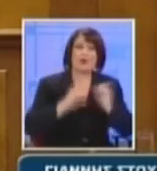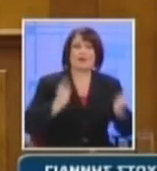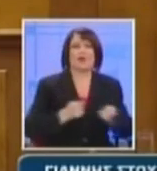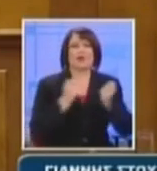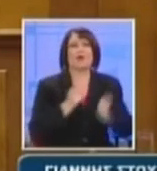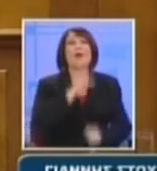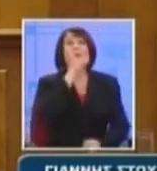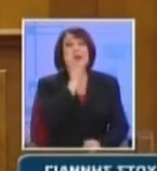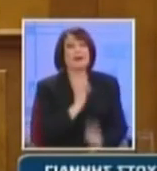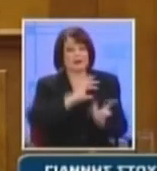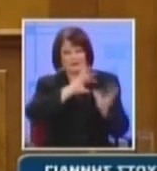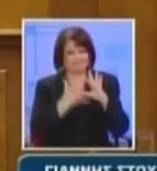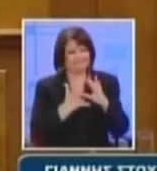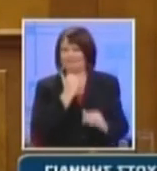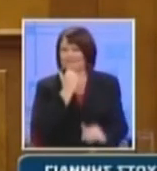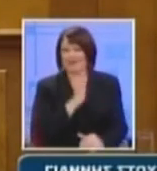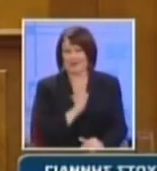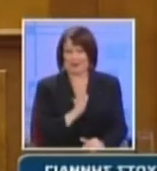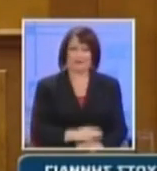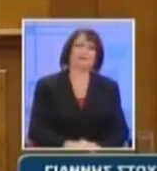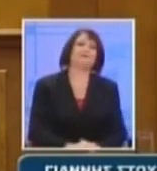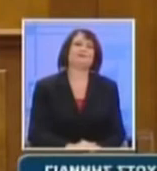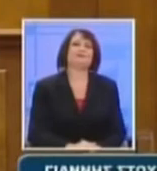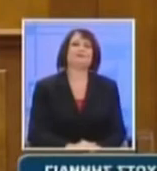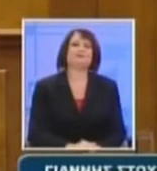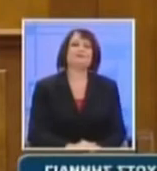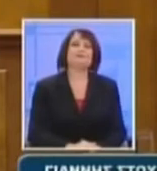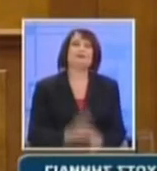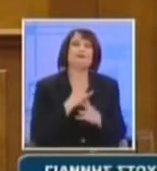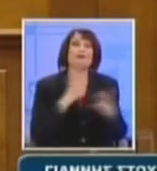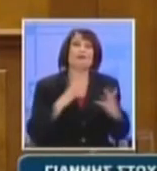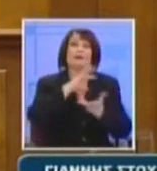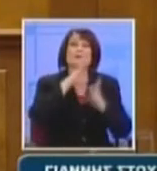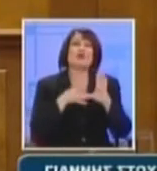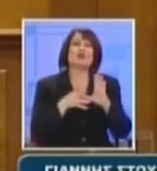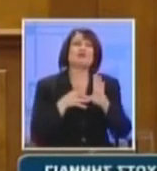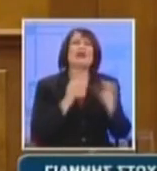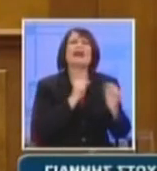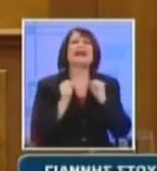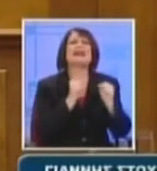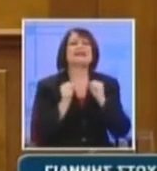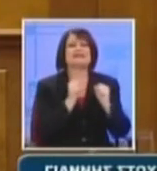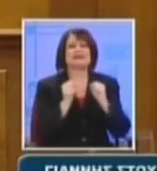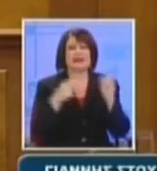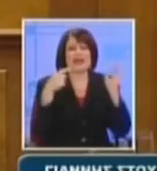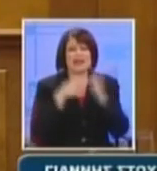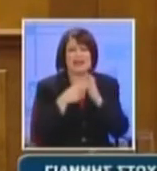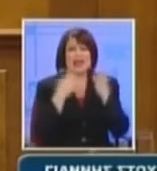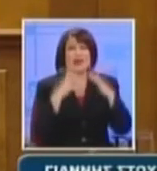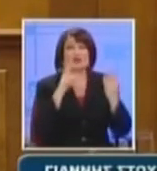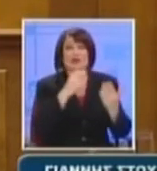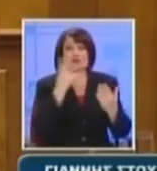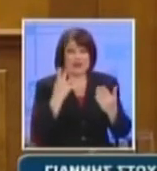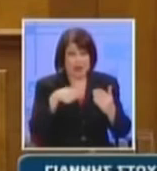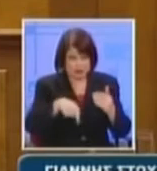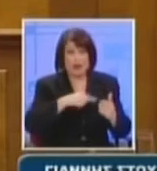δεν μπορεί να αλλοιωθεί. Βρεθήκαμε στο επίκεντρο της μεγαλύτερης παγκόσμιας χρηματοπιστωτικής κρίσης από το 1929